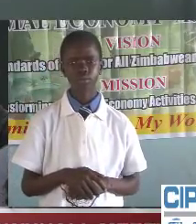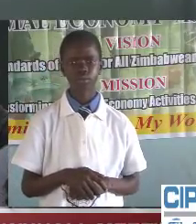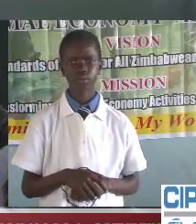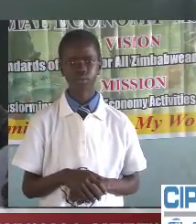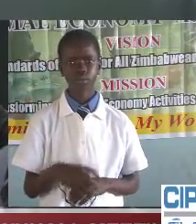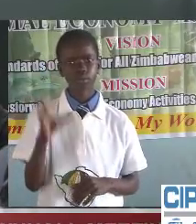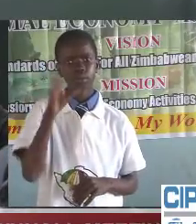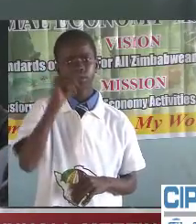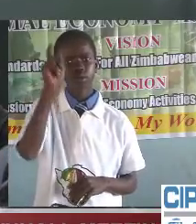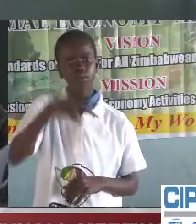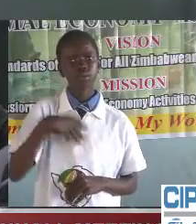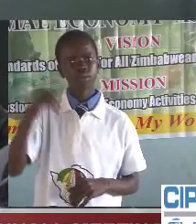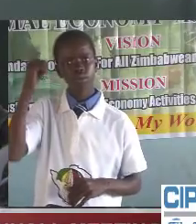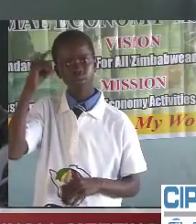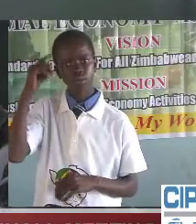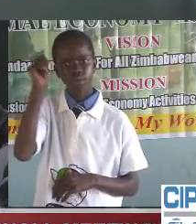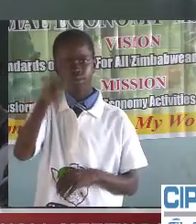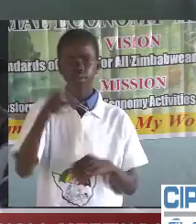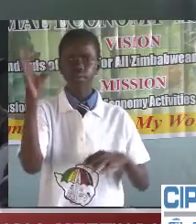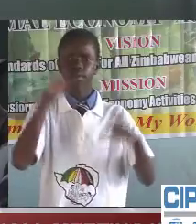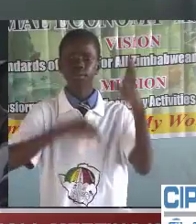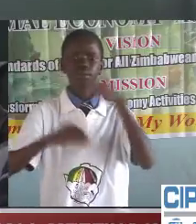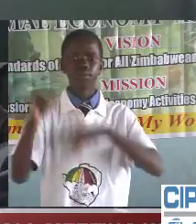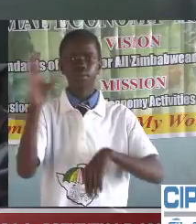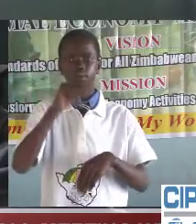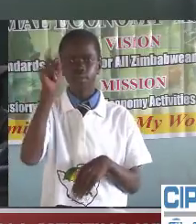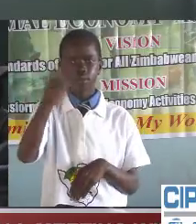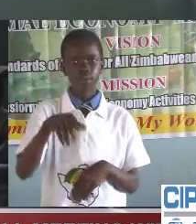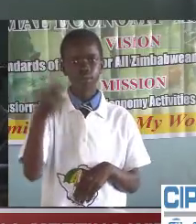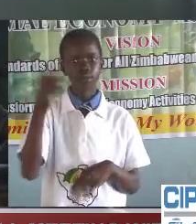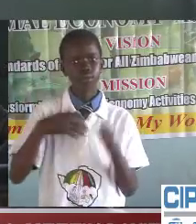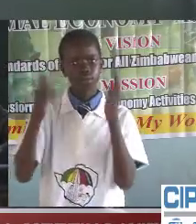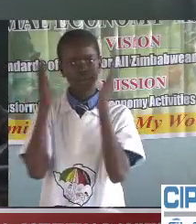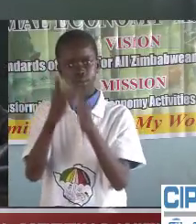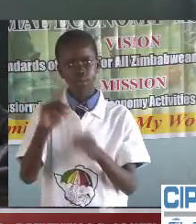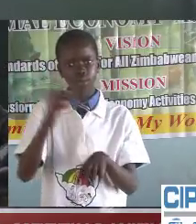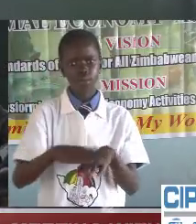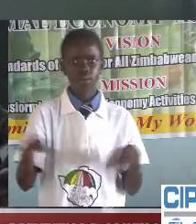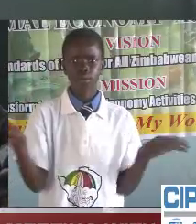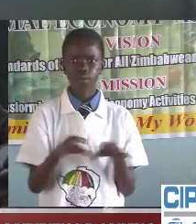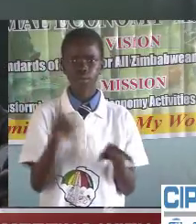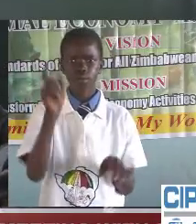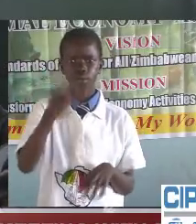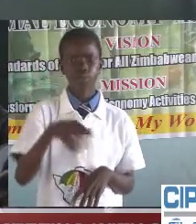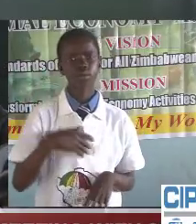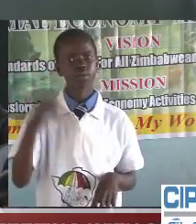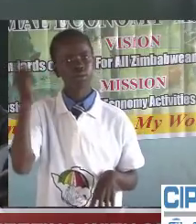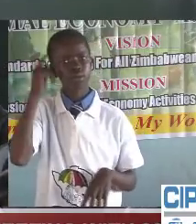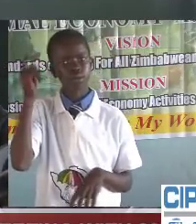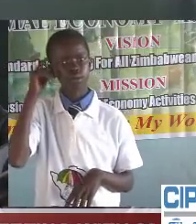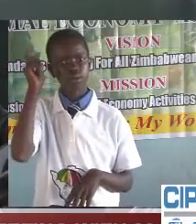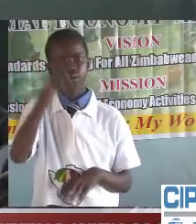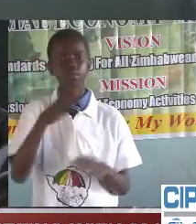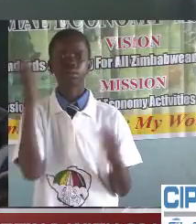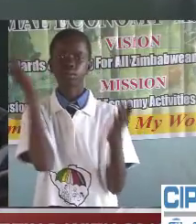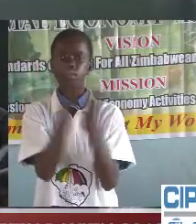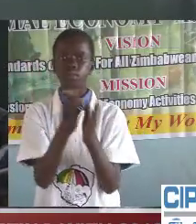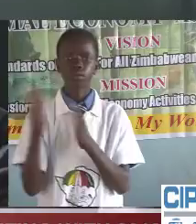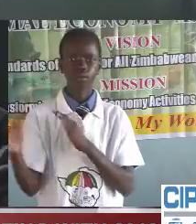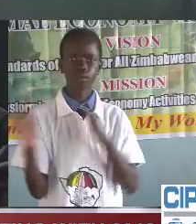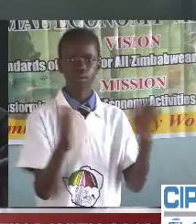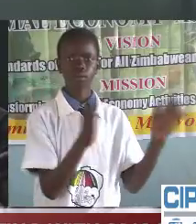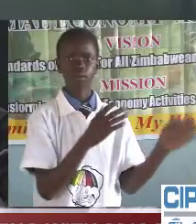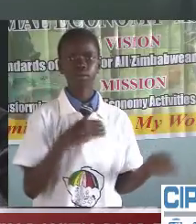Saka itai kuti mutitaurire zvinhu zvinotiita kuti tive formal, kuitira kuti tigoziva kuti mune chinangwa